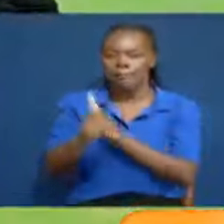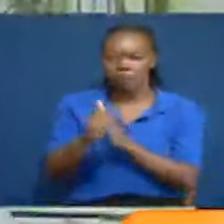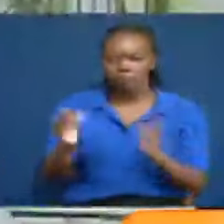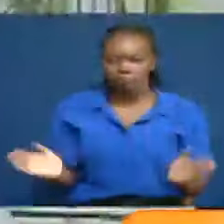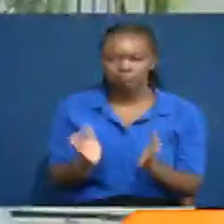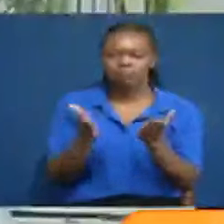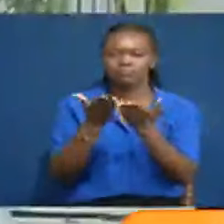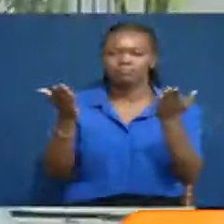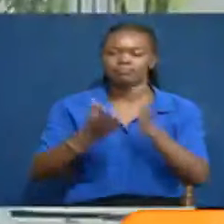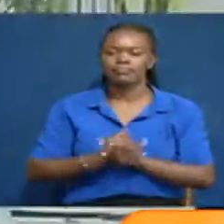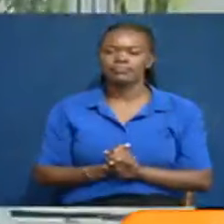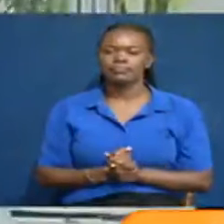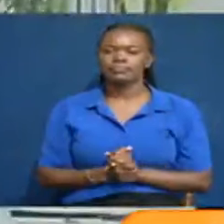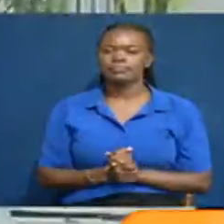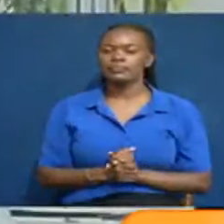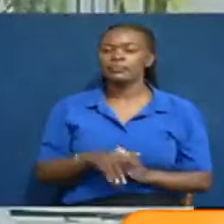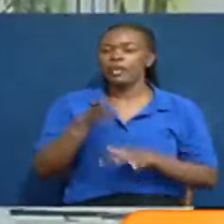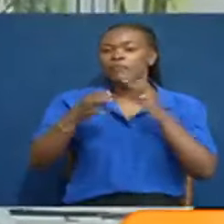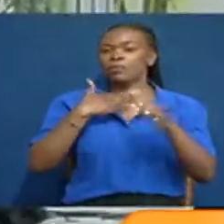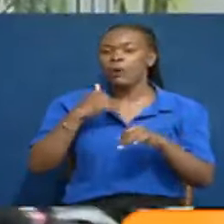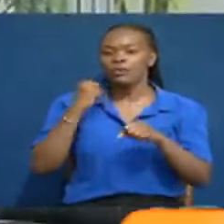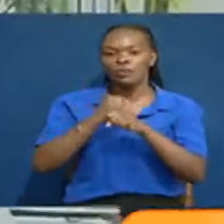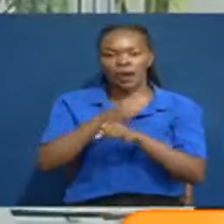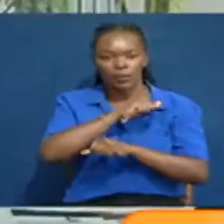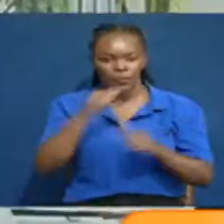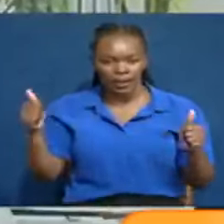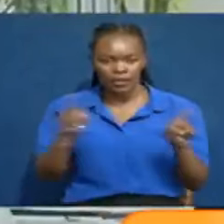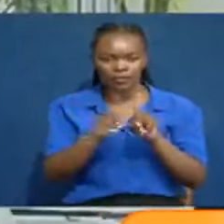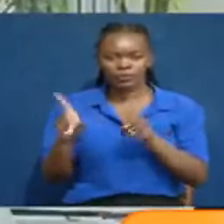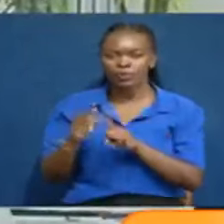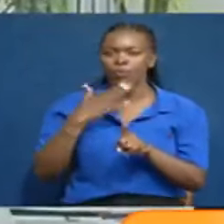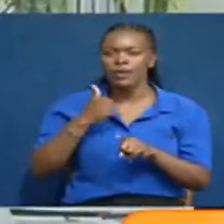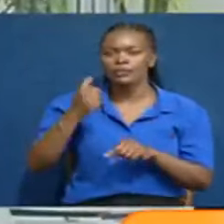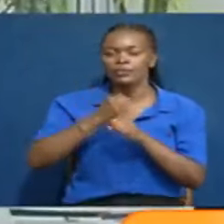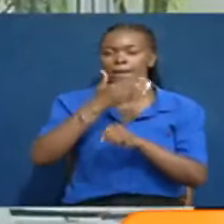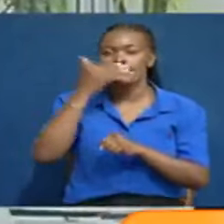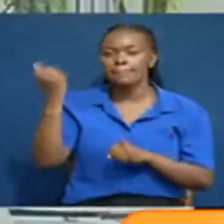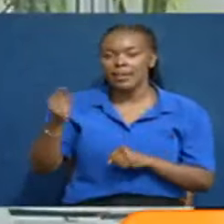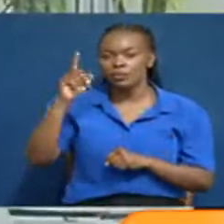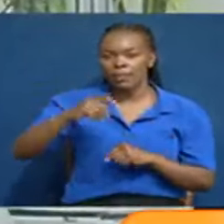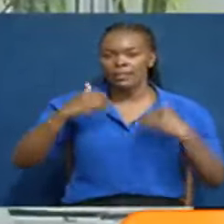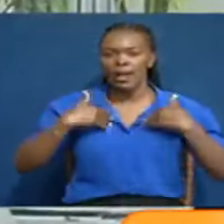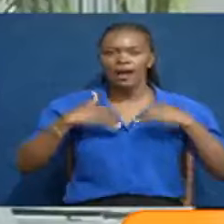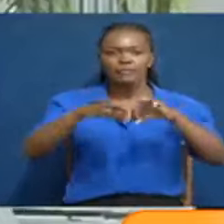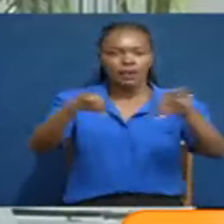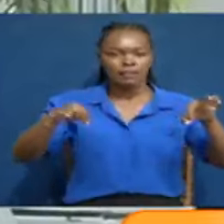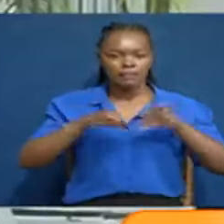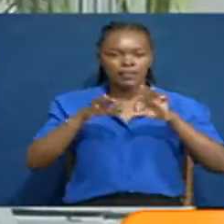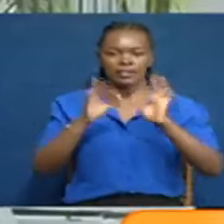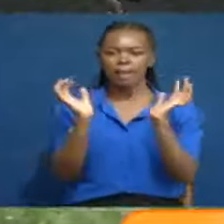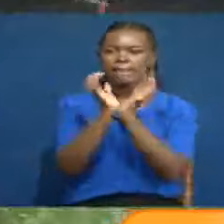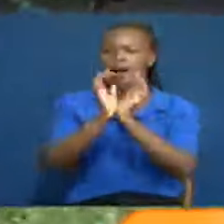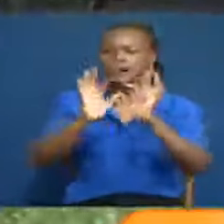kimichezo. Kitaka kufanya vizuri, kitaka mchezo wako uwe mzuri, lazima tuwe na viwanja ambazo ni za hali ya